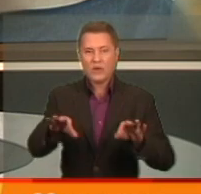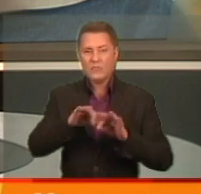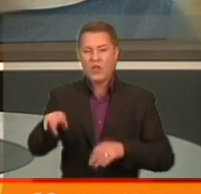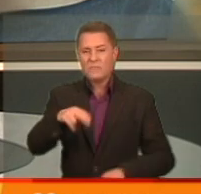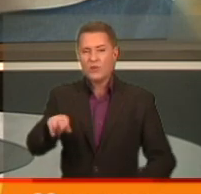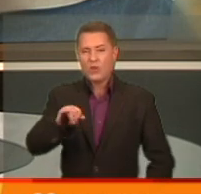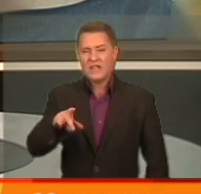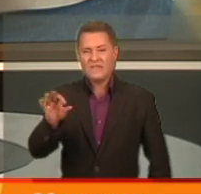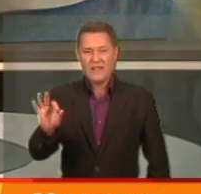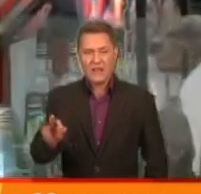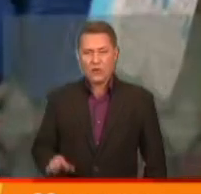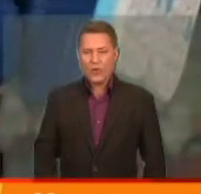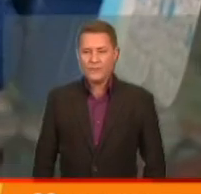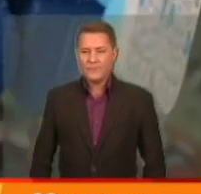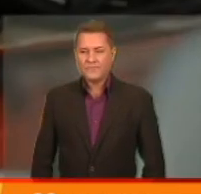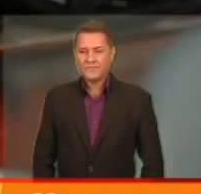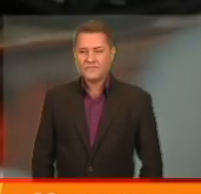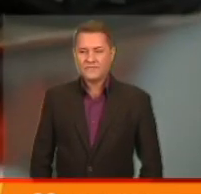Дмитро Литвиненко.